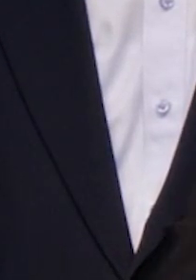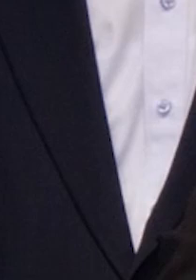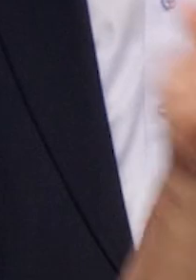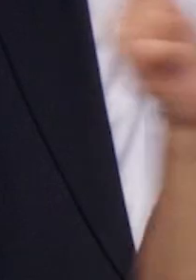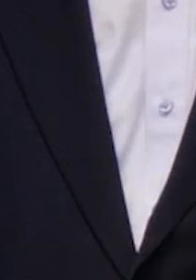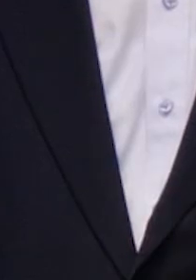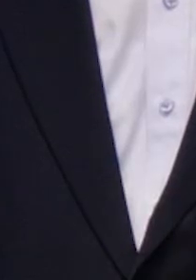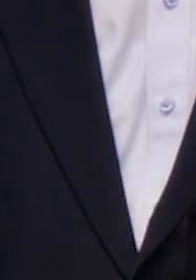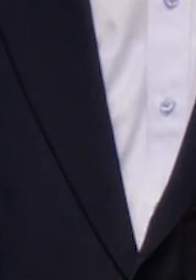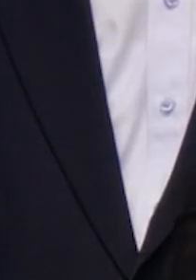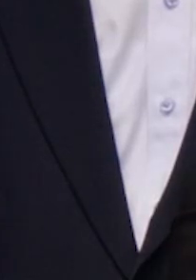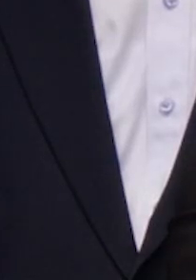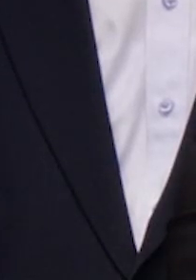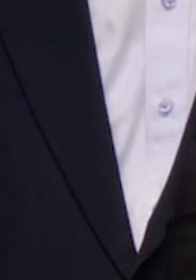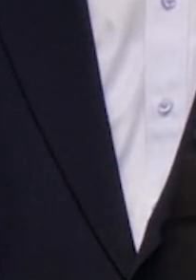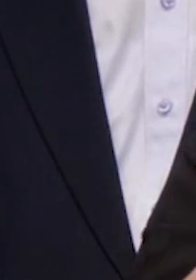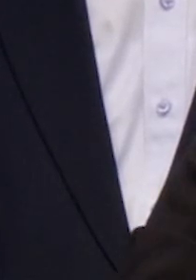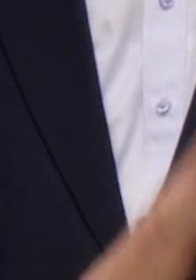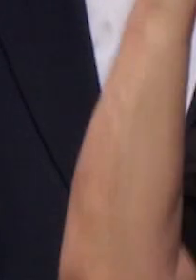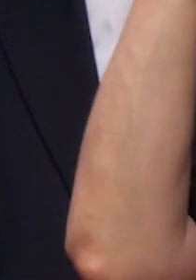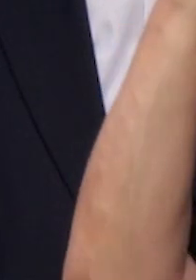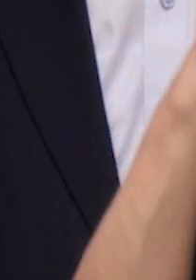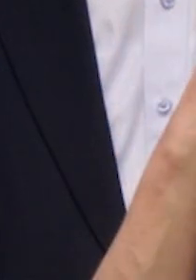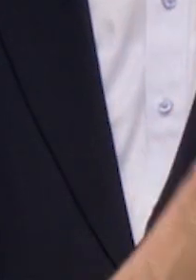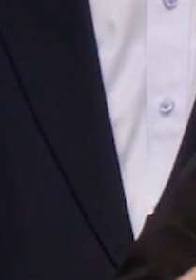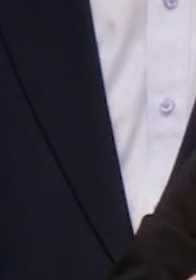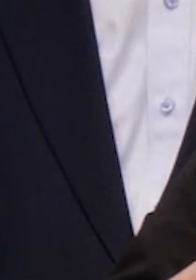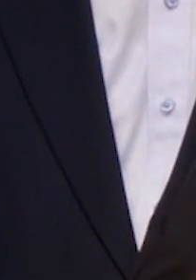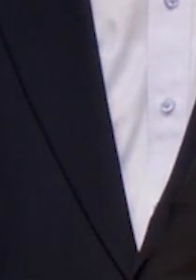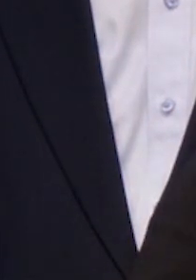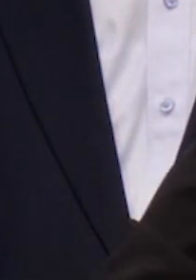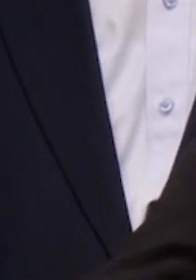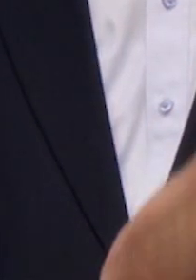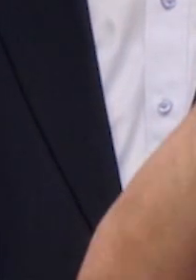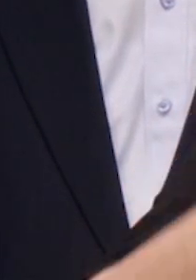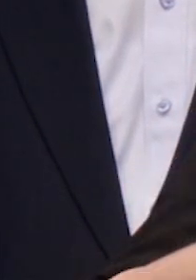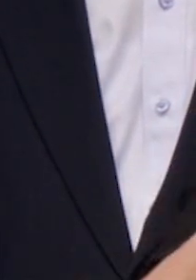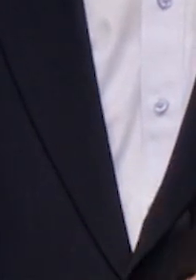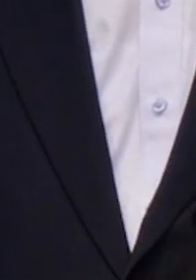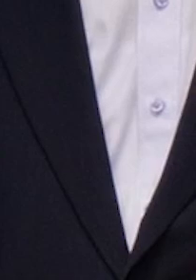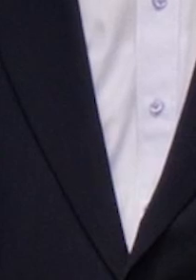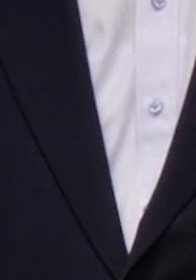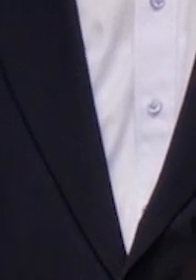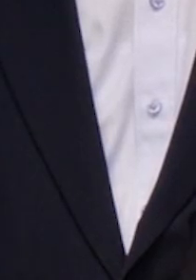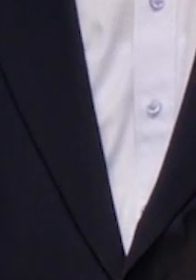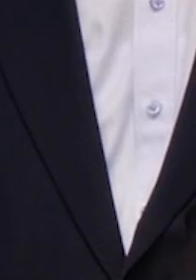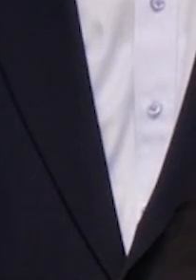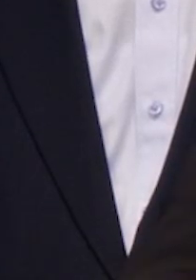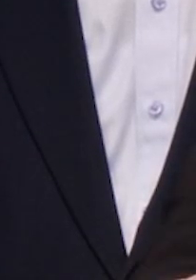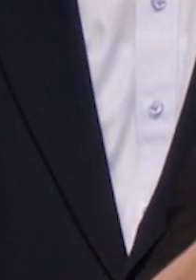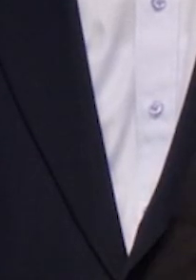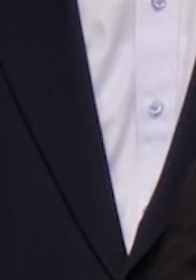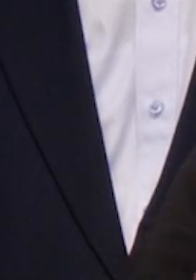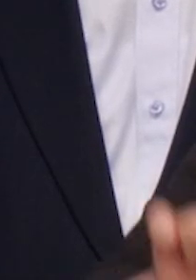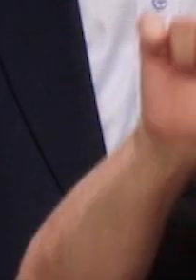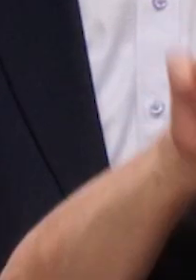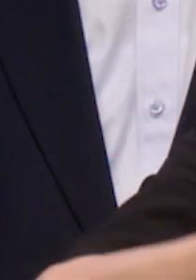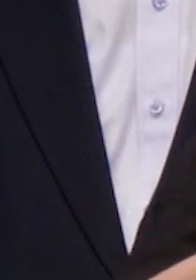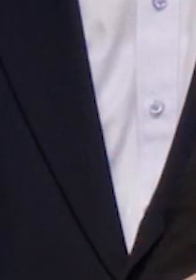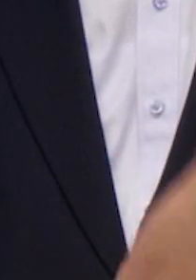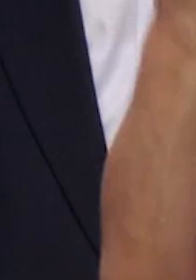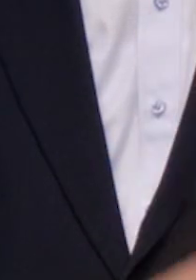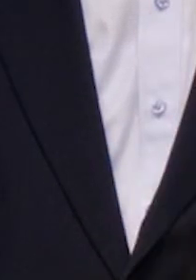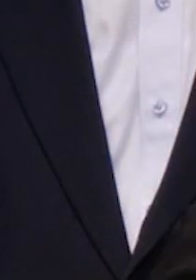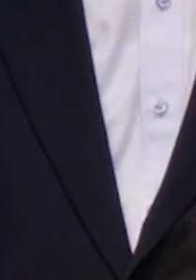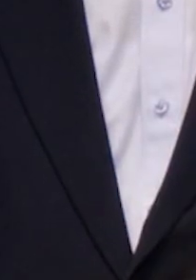줄이기 위해서라도 올여름에는 대한민국 남해, 서해, 동해로 오십시오. 국회는 민생에 무한